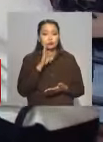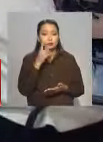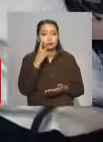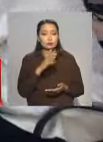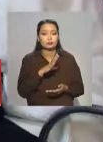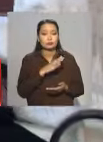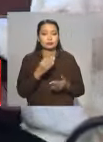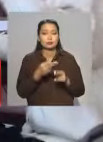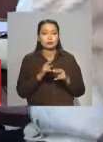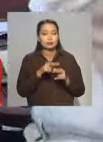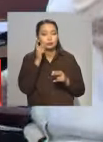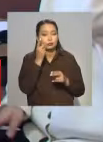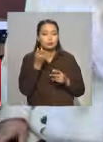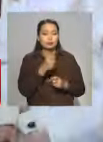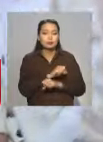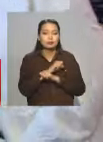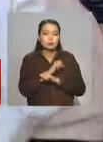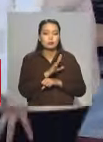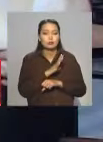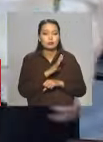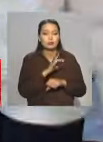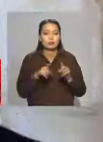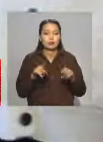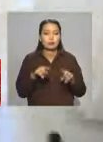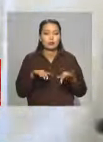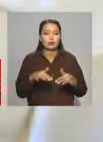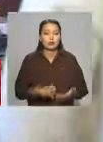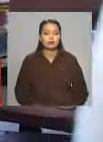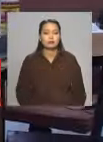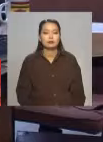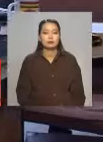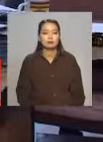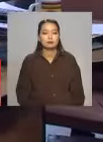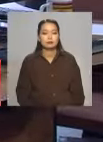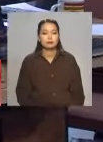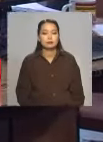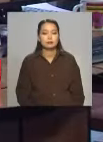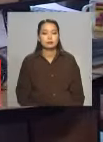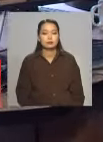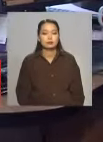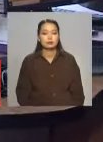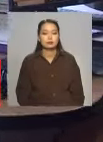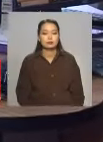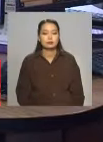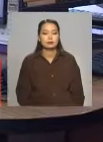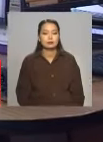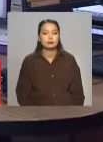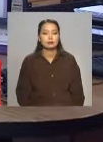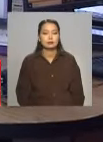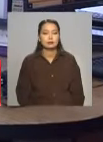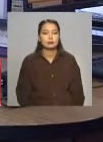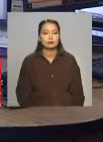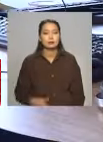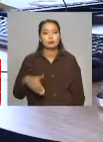енді сол телефон зияны туралы шығарсай, отырсың ғой. Ұрысып тастағаның қалай еді? Телефон зияны жоқ қой, пайдалы